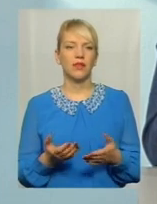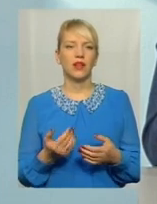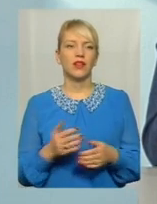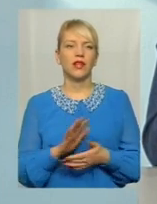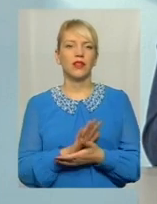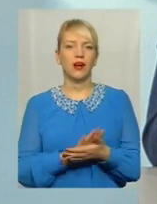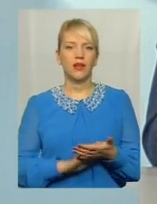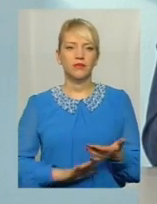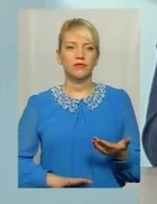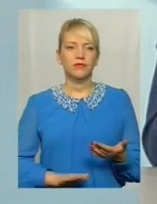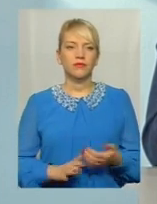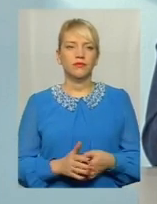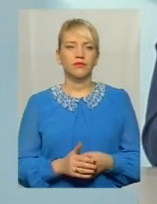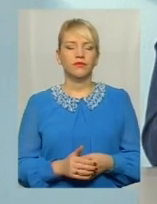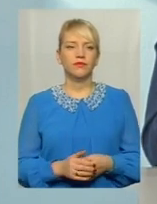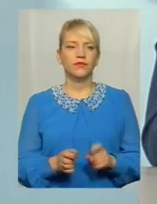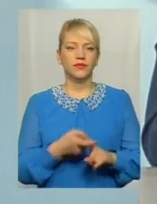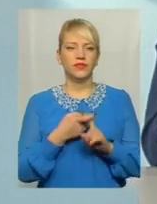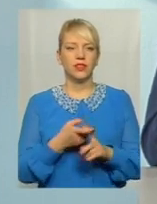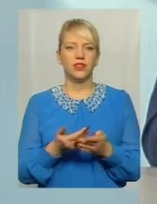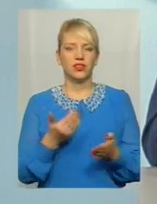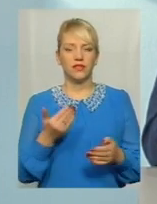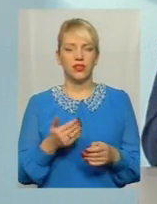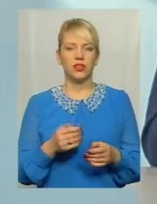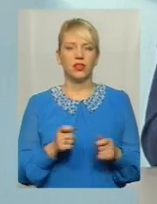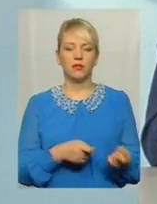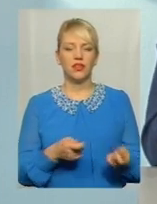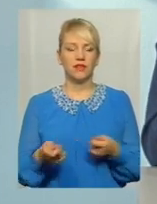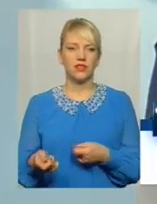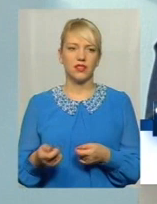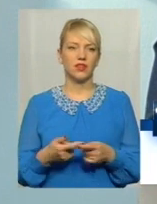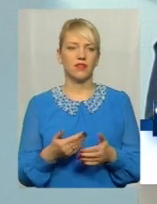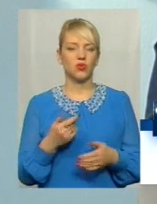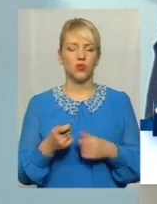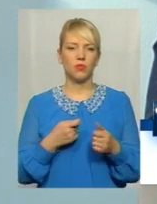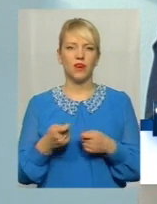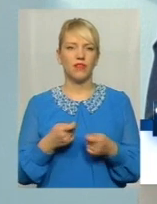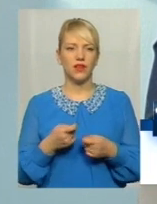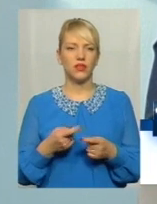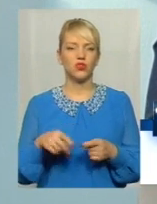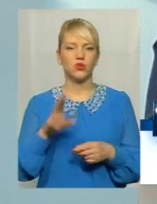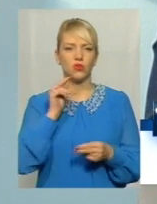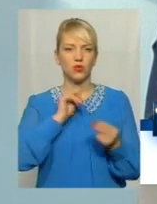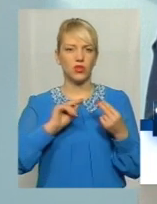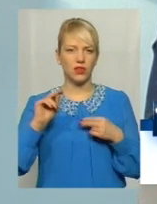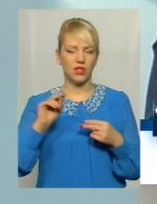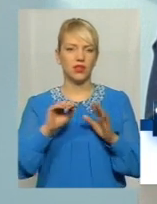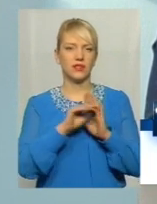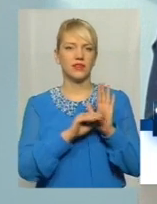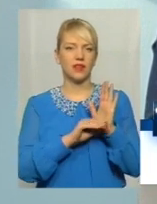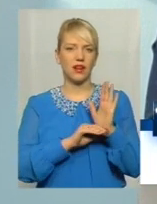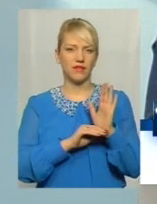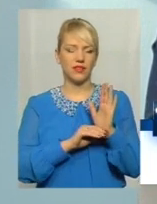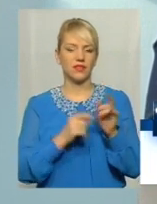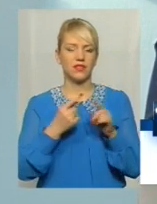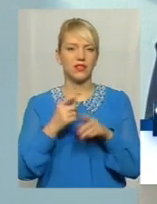надалі залежить від перевізників, від управління, це спільна робота щодо вдосконалення графіків. Це саме основний недолік,